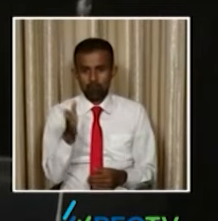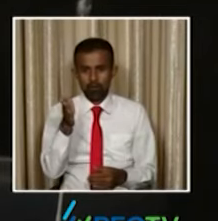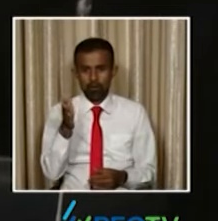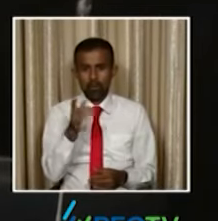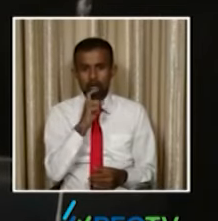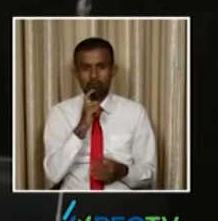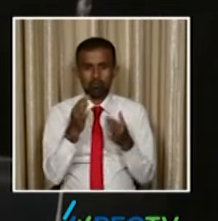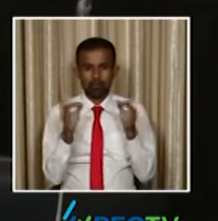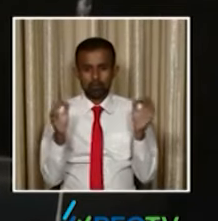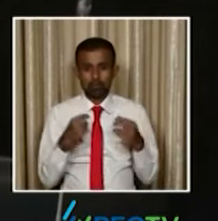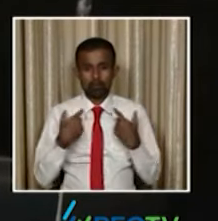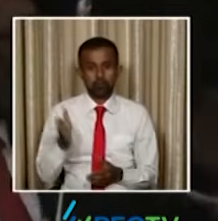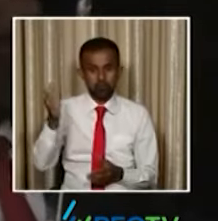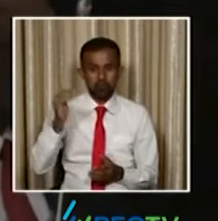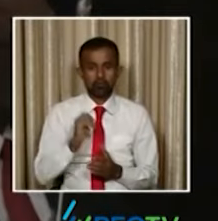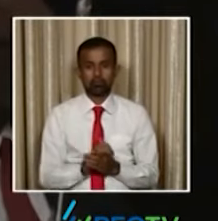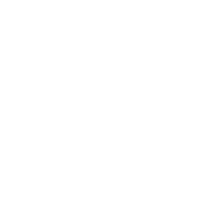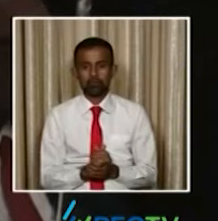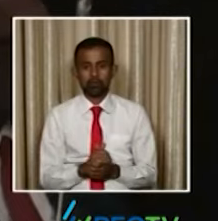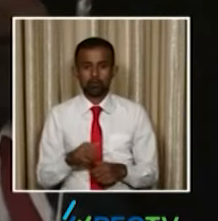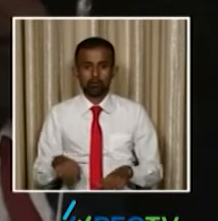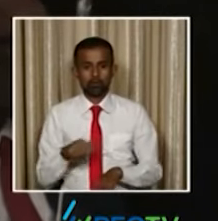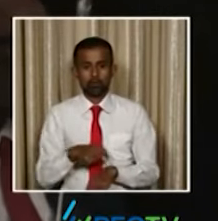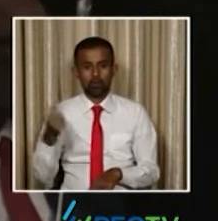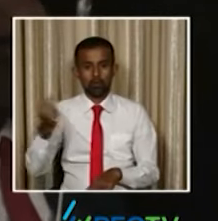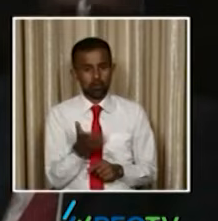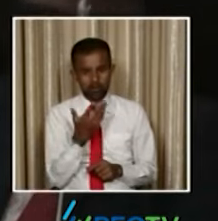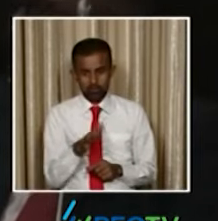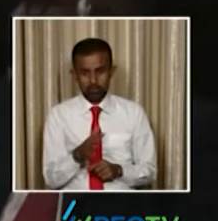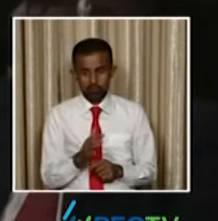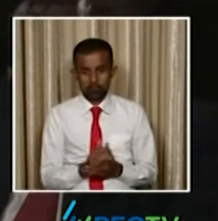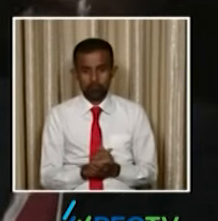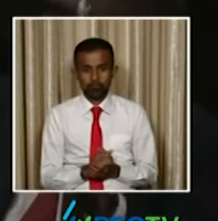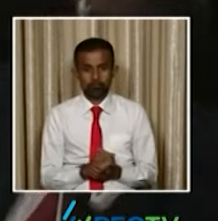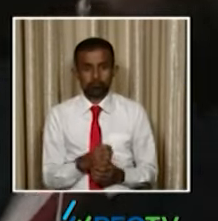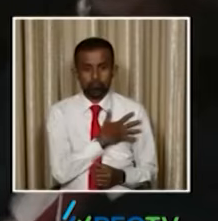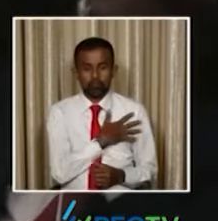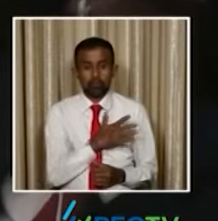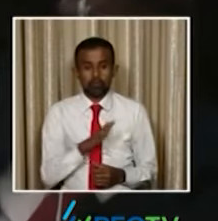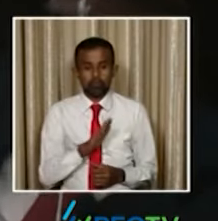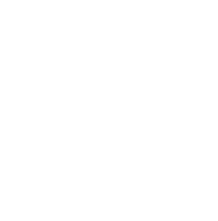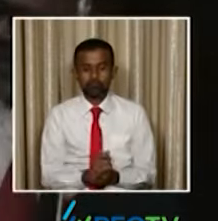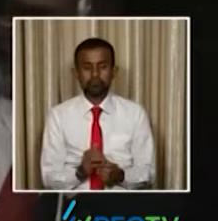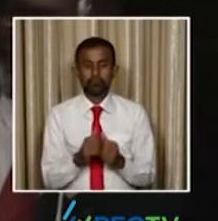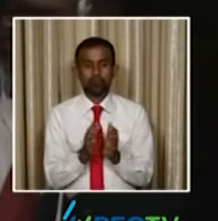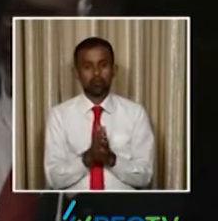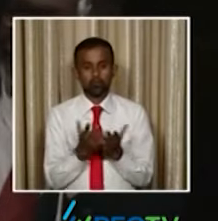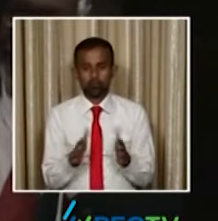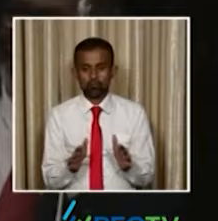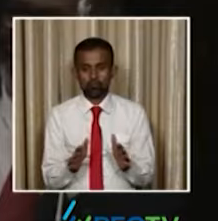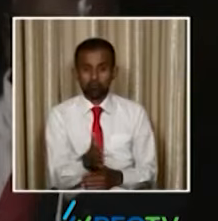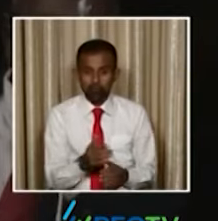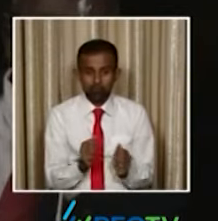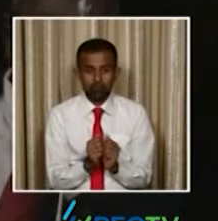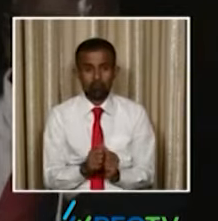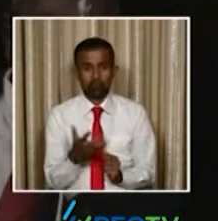නඩුව නිදාස් කරගත්තේ රාජපක්ෂට වින්සෙන්ද වෙන්නේ. දැන් ඇවිල්ලා සමීක්ෂණ වාර්තා කියනවා. ගෝඨාභය රාජපක්ෂගේ පස්සේ එල්ලිලා සත්තම්බිරාල ගමත්